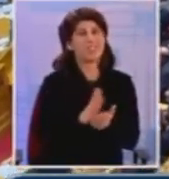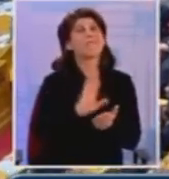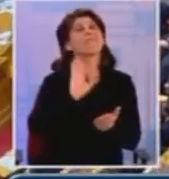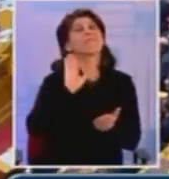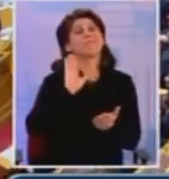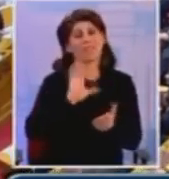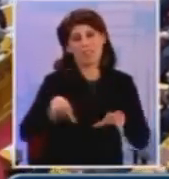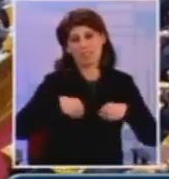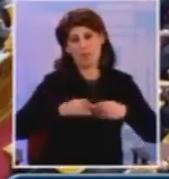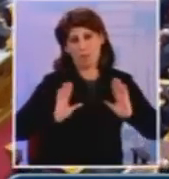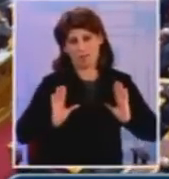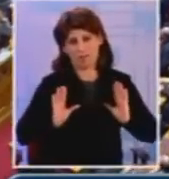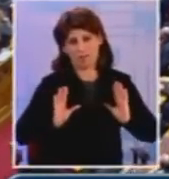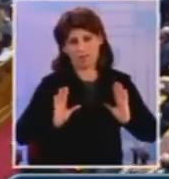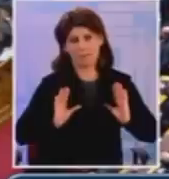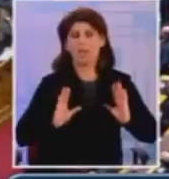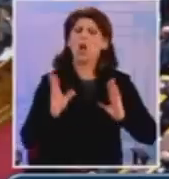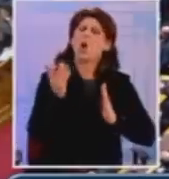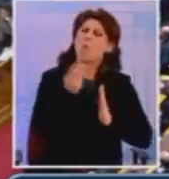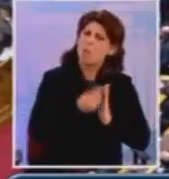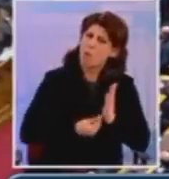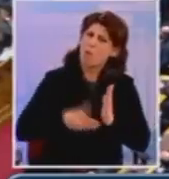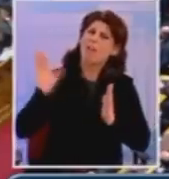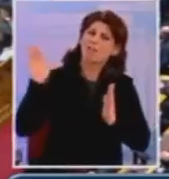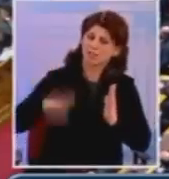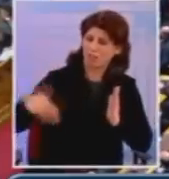Διότι ξέρετε, πολλές φορές το τελευταίο διάστημα,